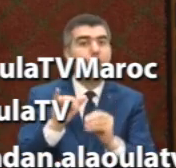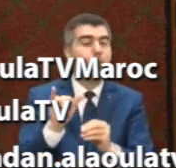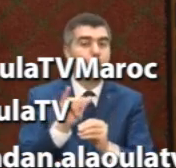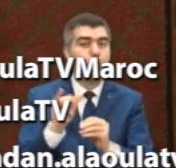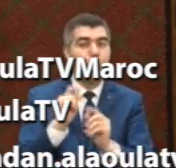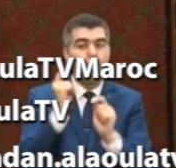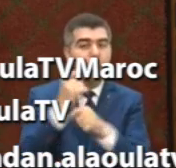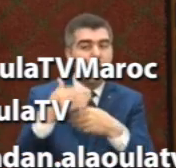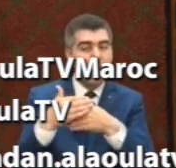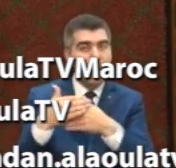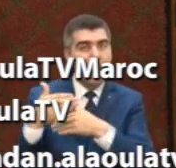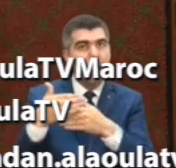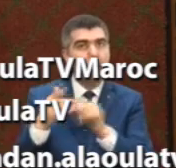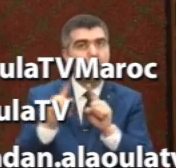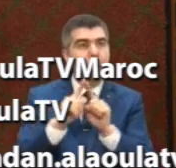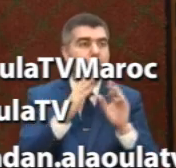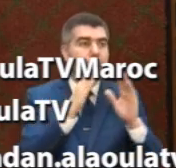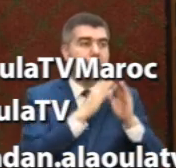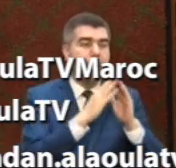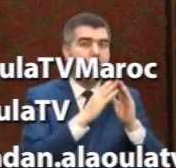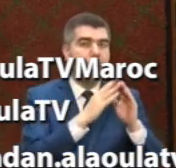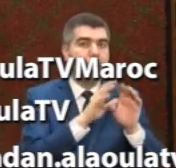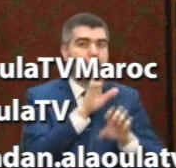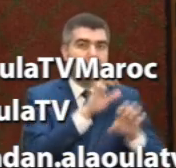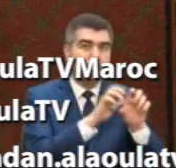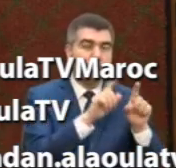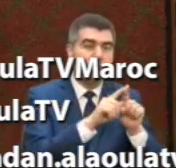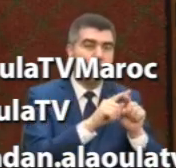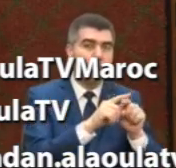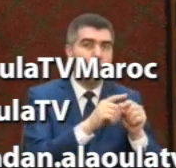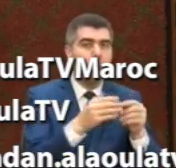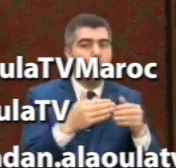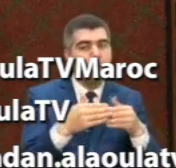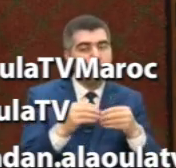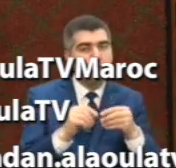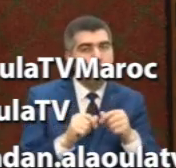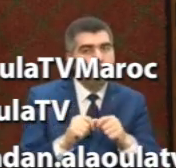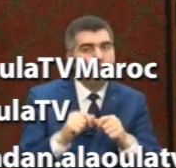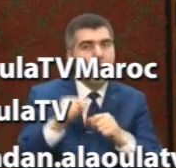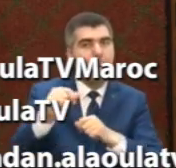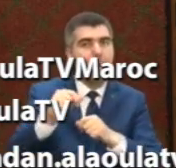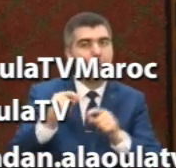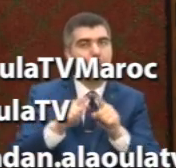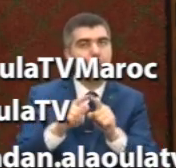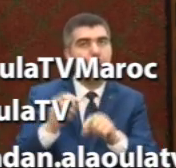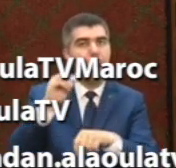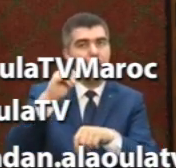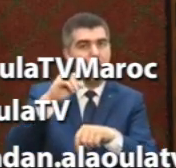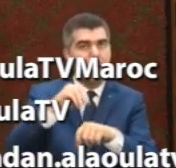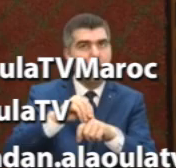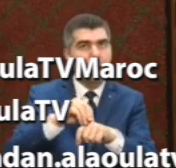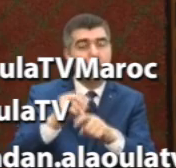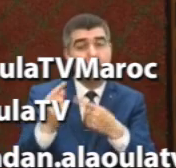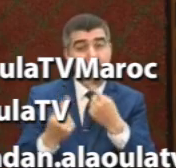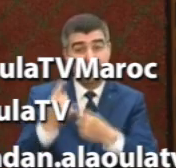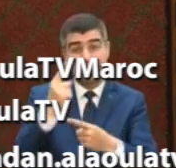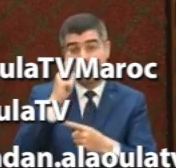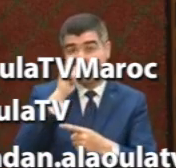هو المدن الصفيح، خصنا نخرجوهم باش نجهزوا لهم هذاك العقار وعاد نرجعوهم يسكنوا لي. هذه هي